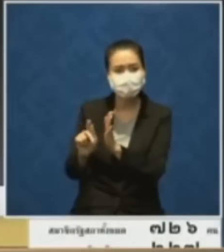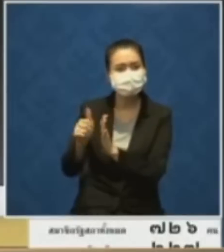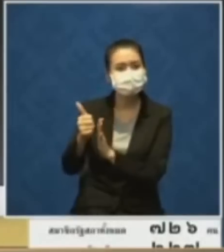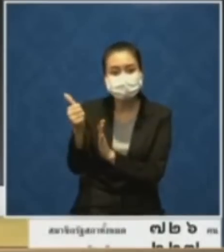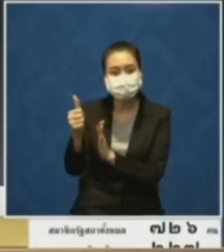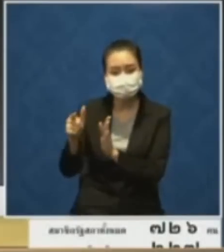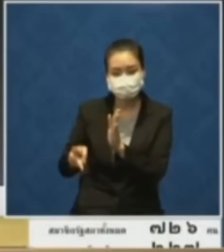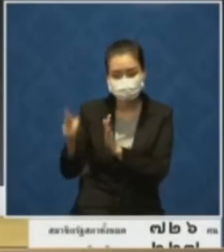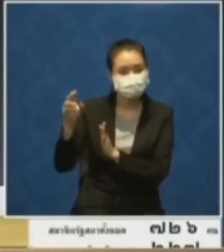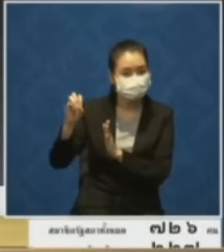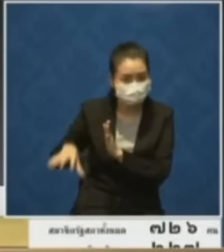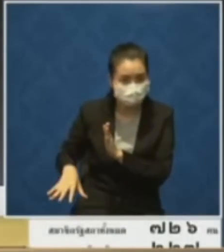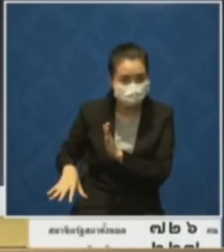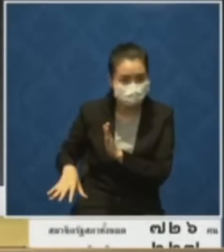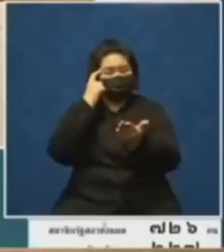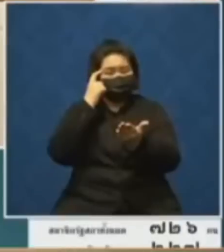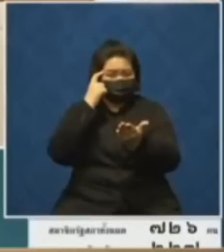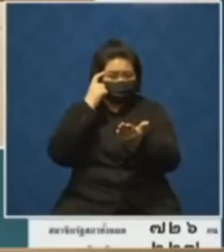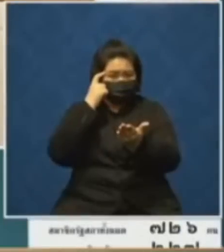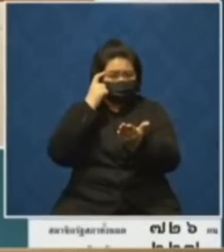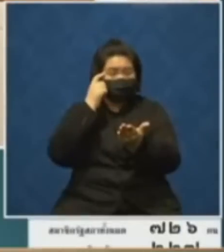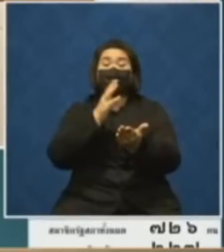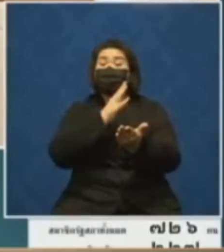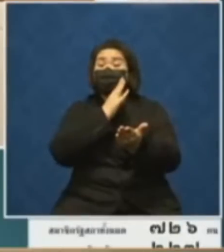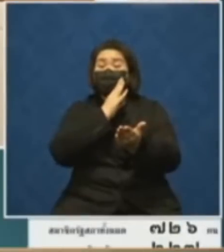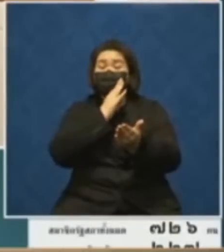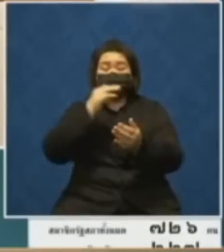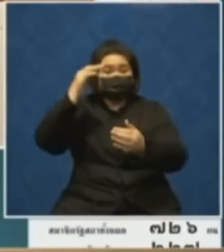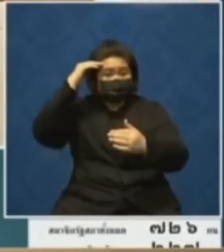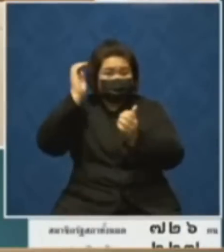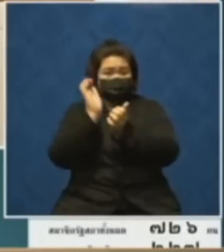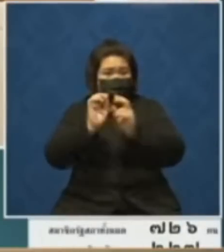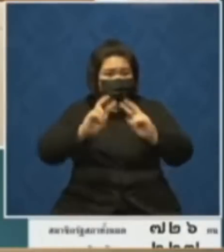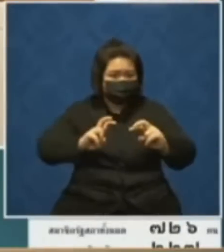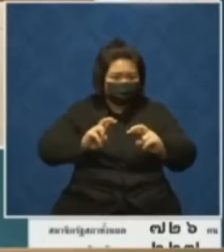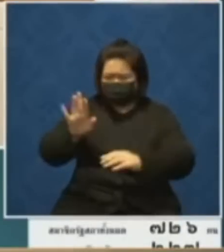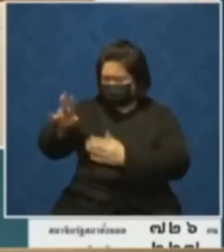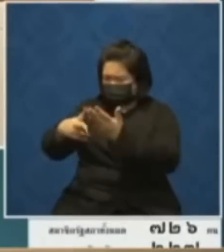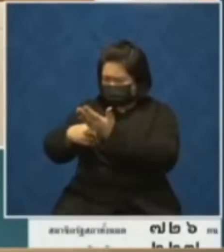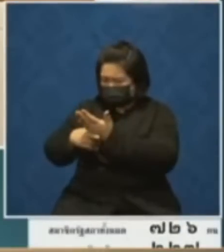ลกันเอง ปมปฏิรปตำรวจเสรีไม่ไ้หน้า ไล่พอนเพชรลงจากบรรัง